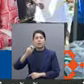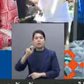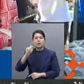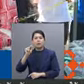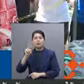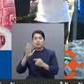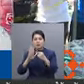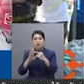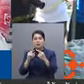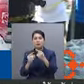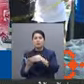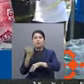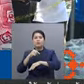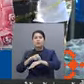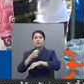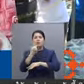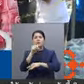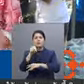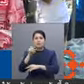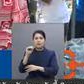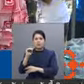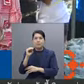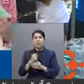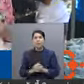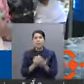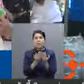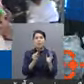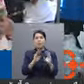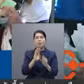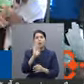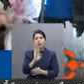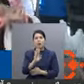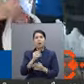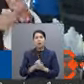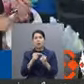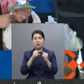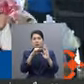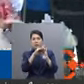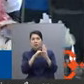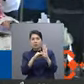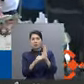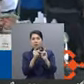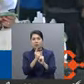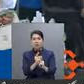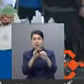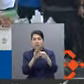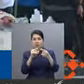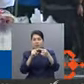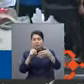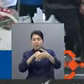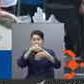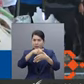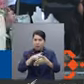นดการในช่วงเวลา 10:40 นะครับซึ่งครอบครัวชินวัตรก็ได้ปฏิบัติตามขั้นตอนการลงคะแนนเสียงโดยตรวจสอบล